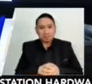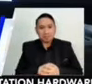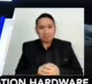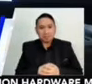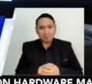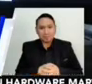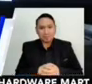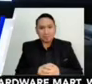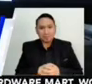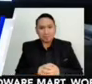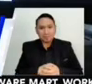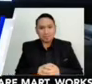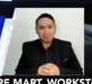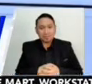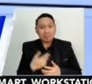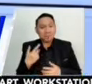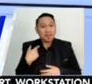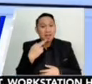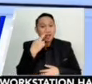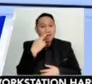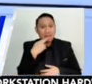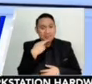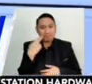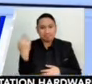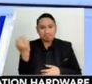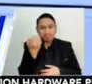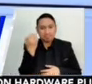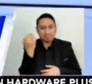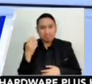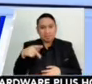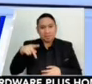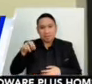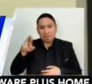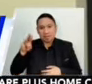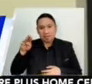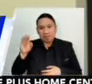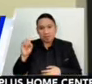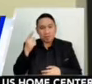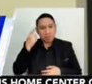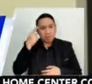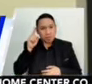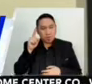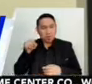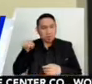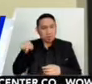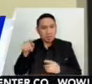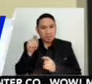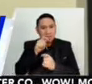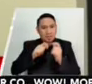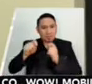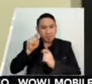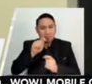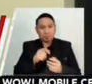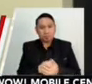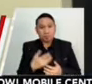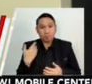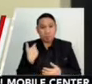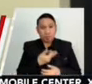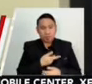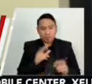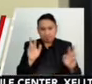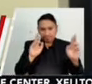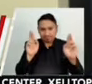naka alert status ang Pangasinan pdrrmo para sa bagyong hiner heen po yung ating monitoring massive information